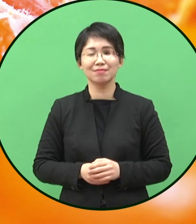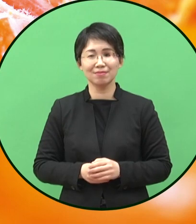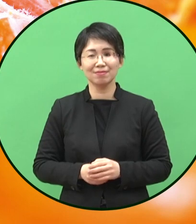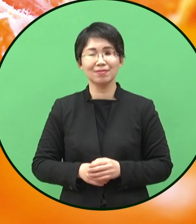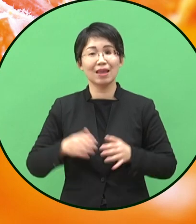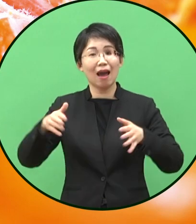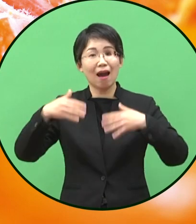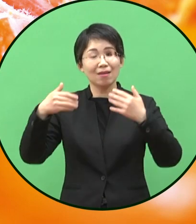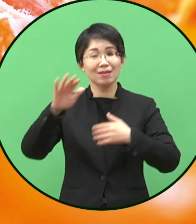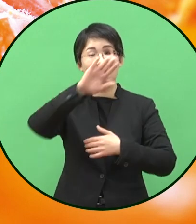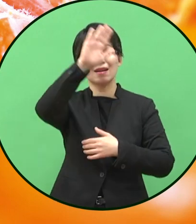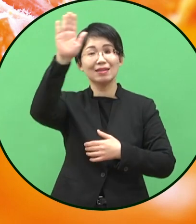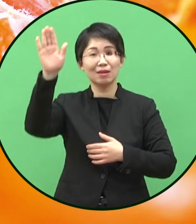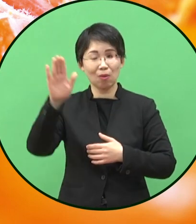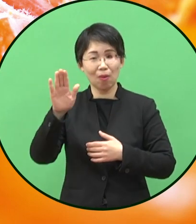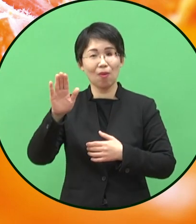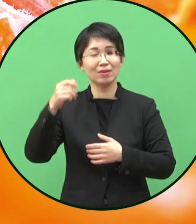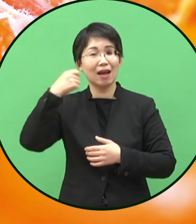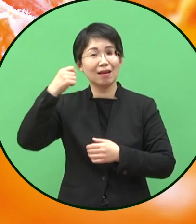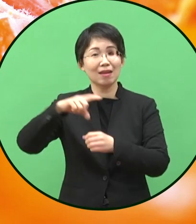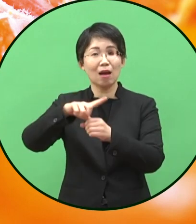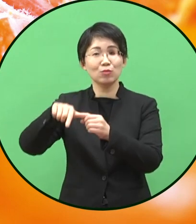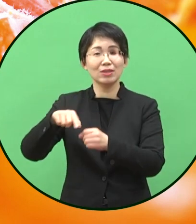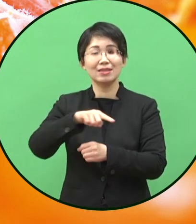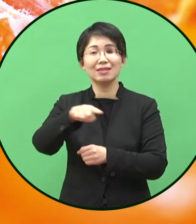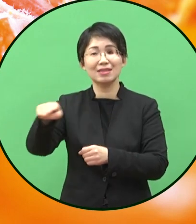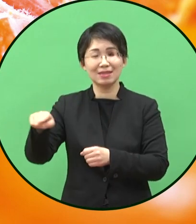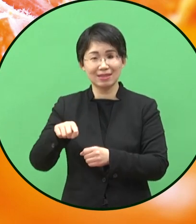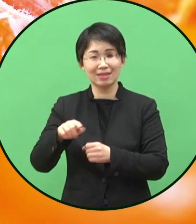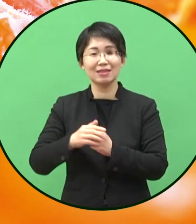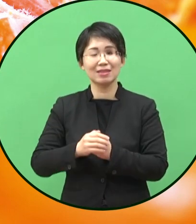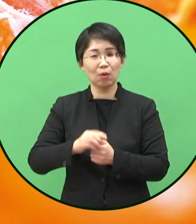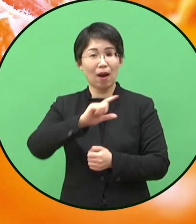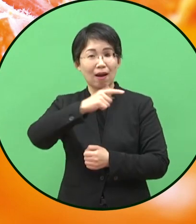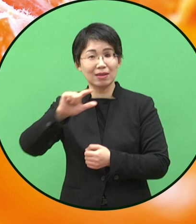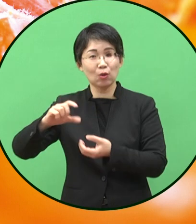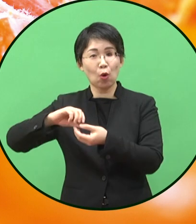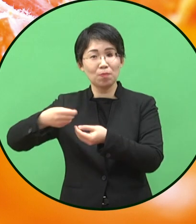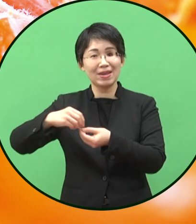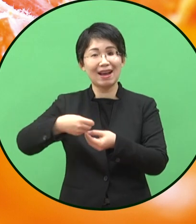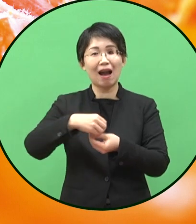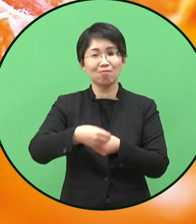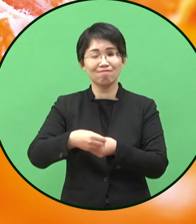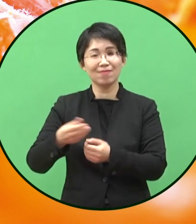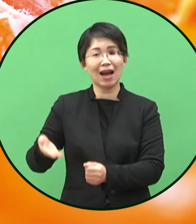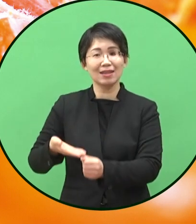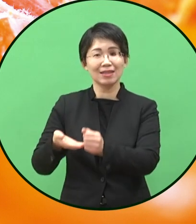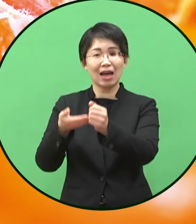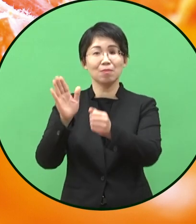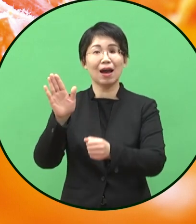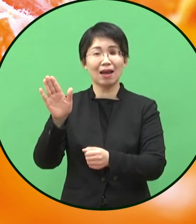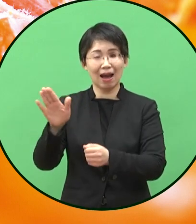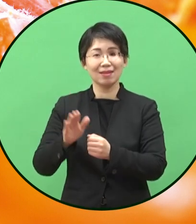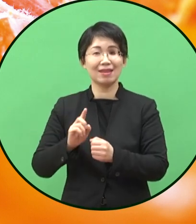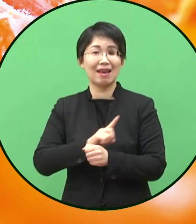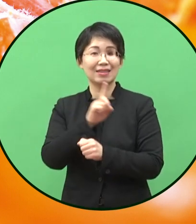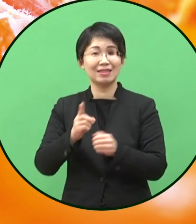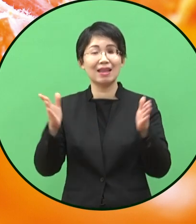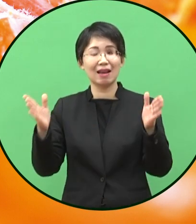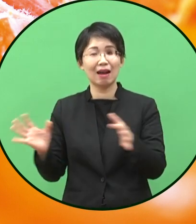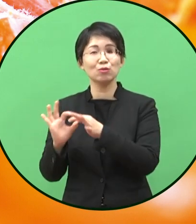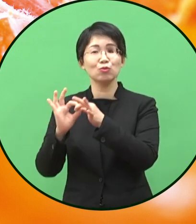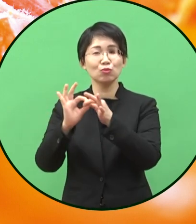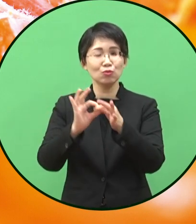温暖な気候に恵まれた南部地域では、多種多様なみかんが栽培されていて、一年を通